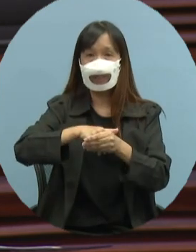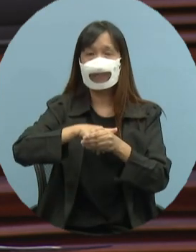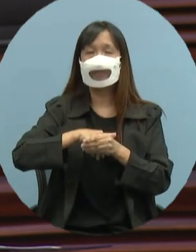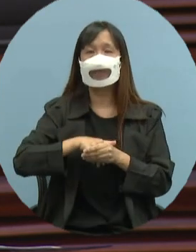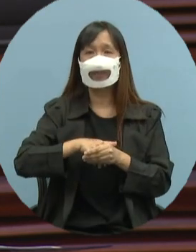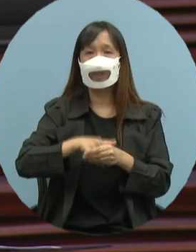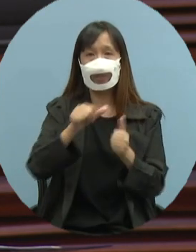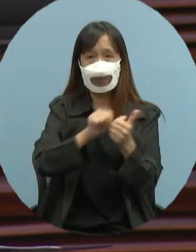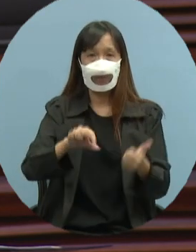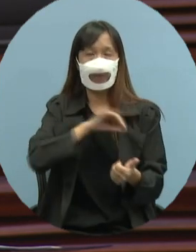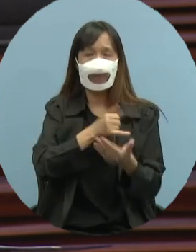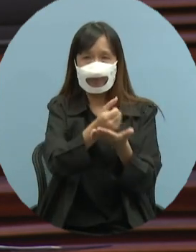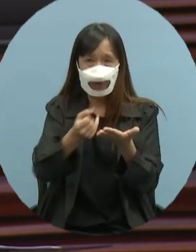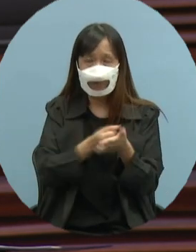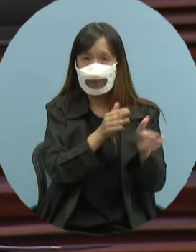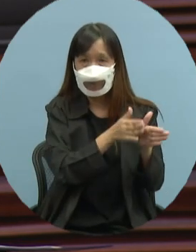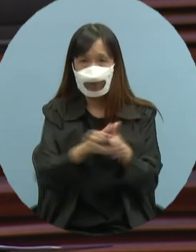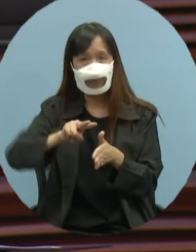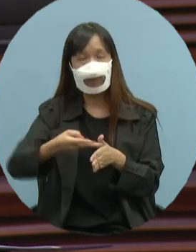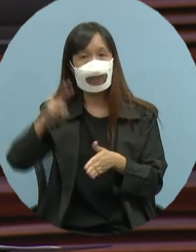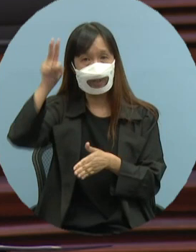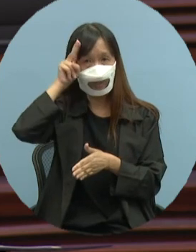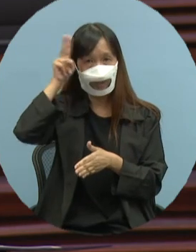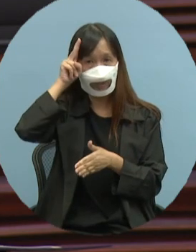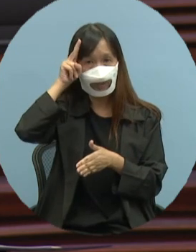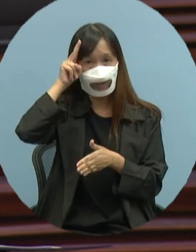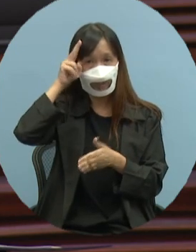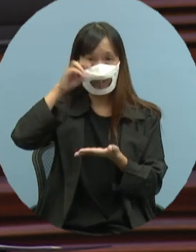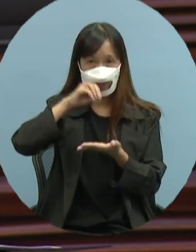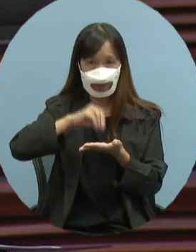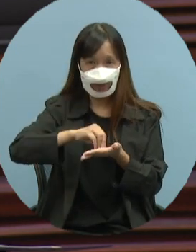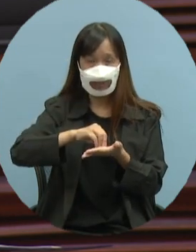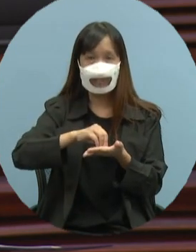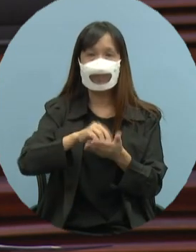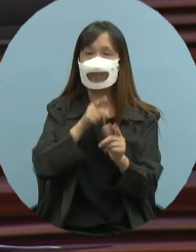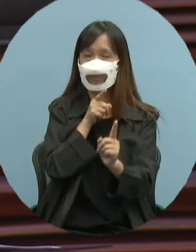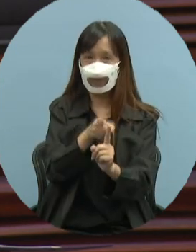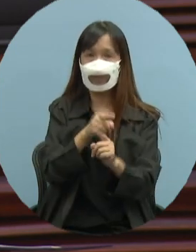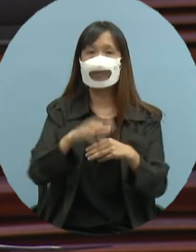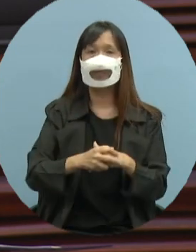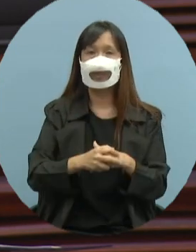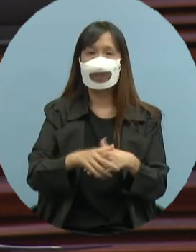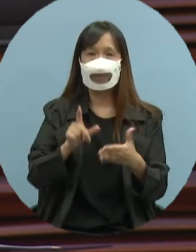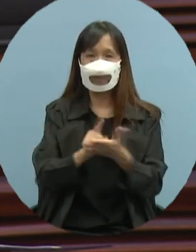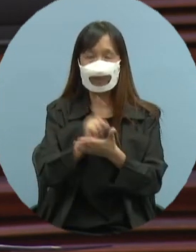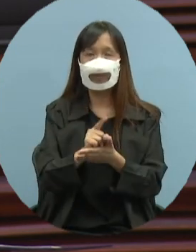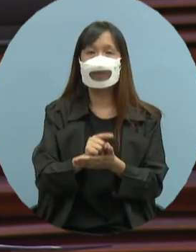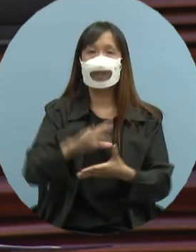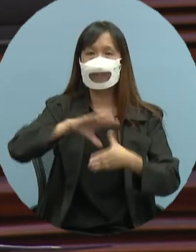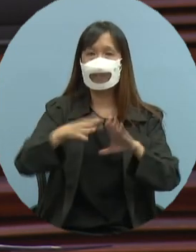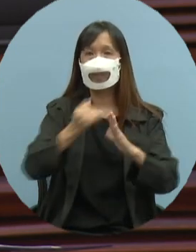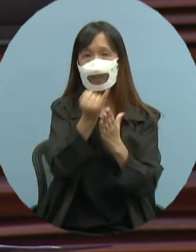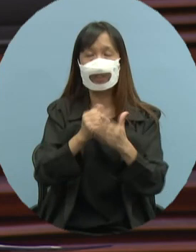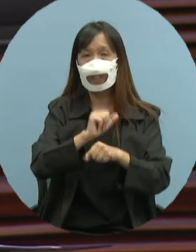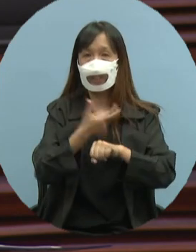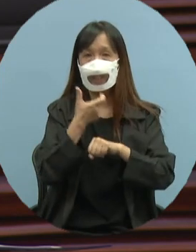員會評審程序常規化。我們已經制定關鍵績效指標，每年是透過文化藝術盛事基